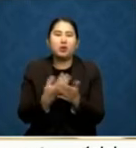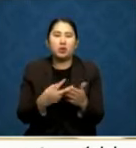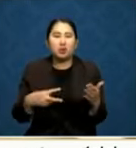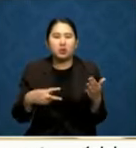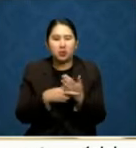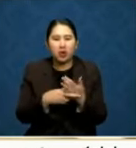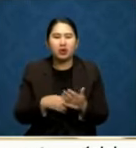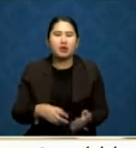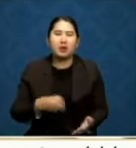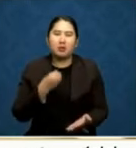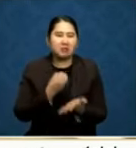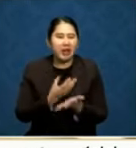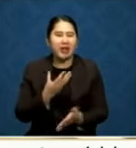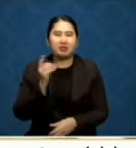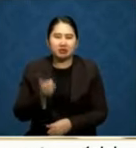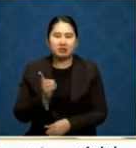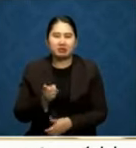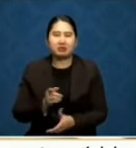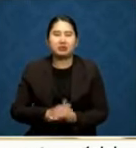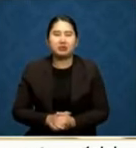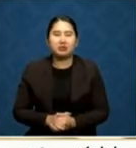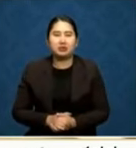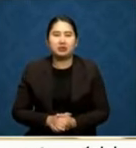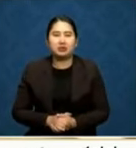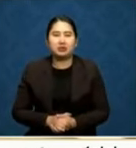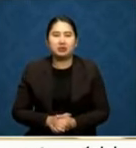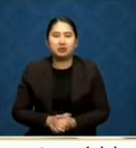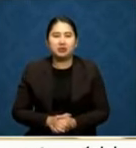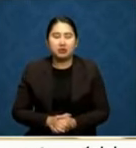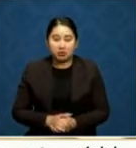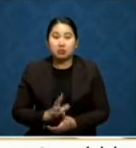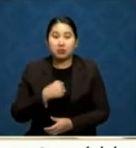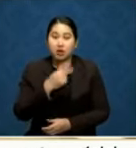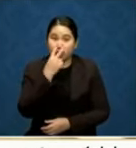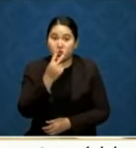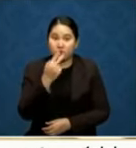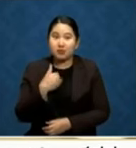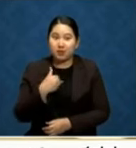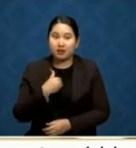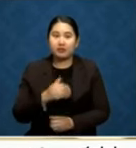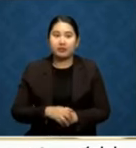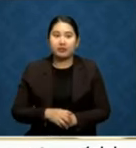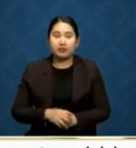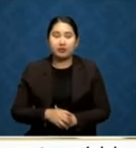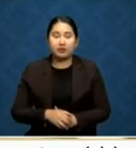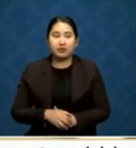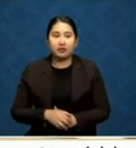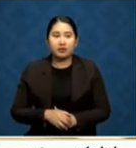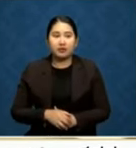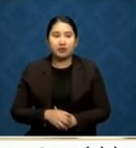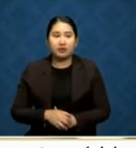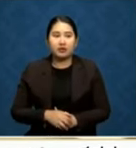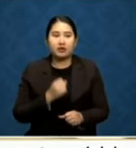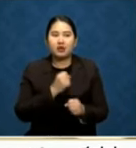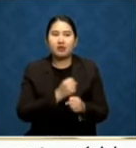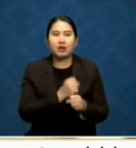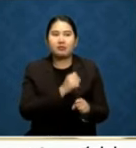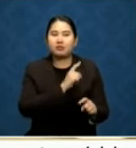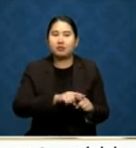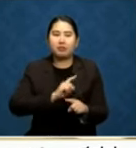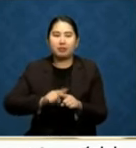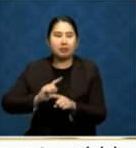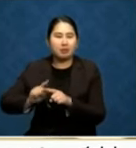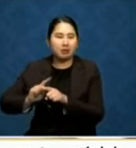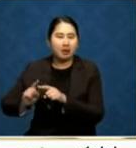ินราคาโดยสารแง chinaอย่งี้ทไดไปแตะไครับ งานของท่านมีมากมาย